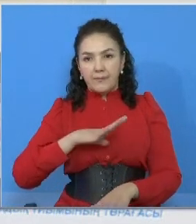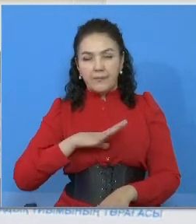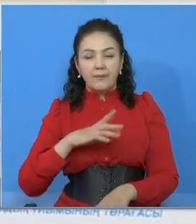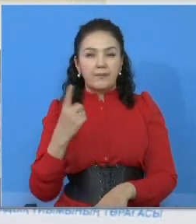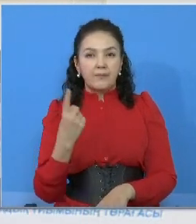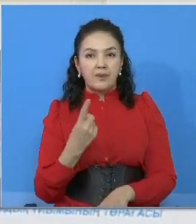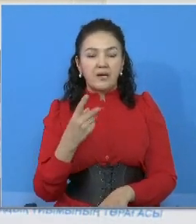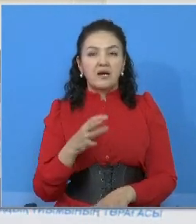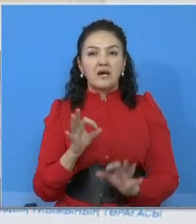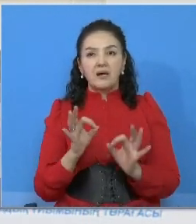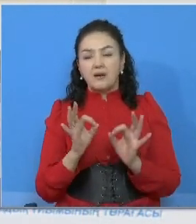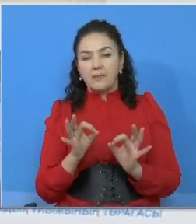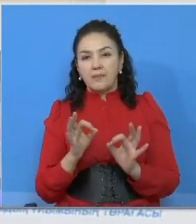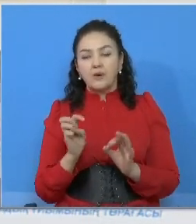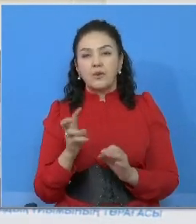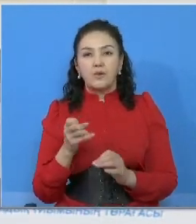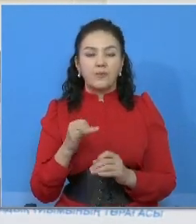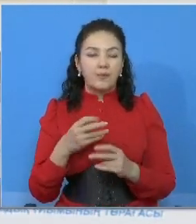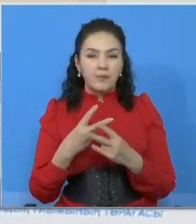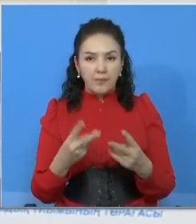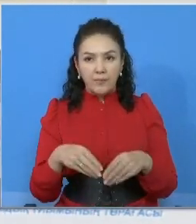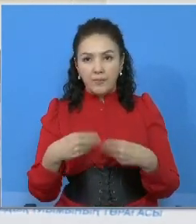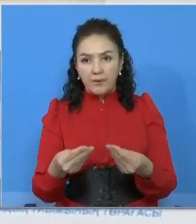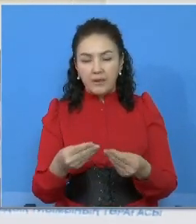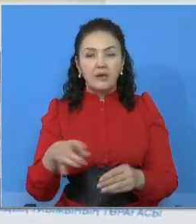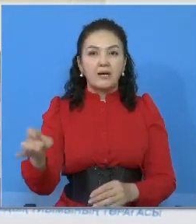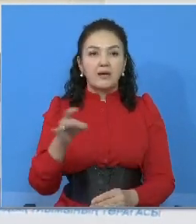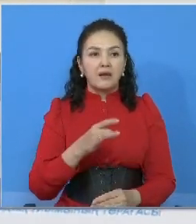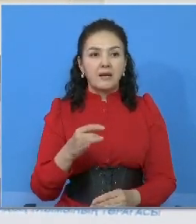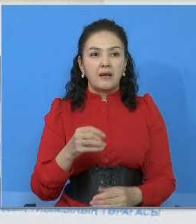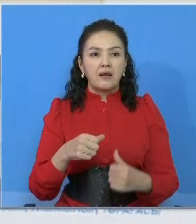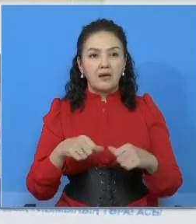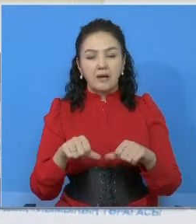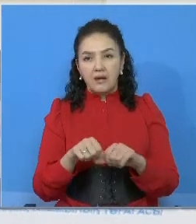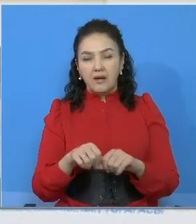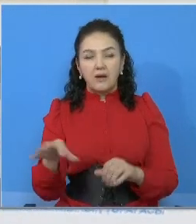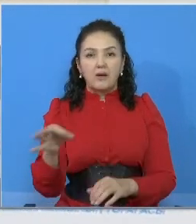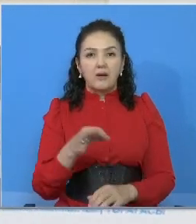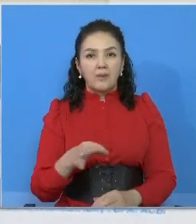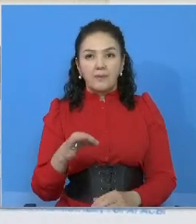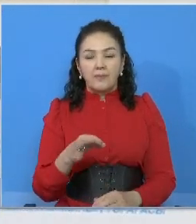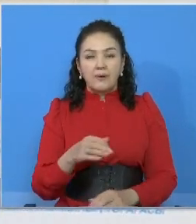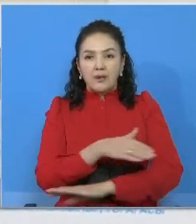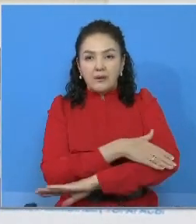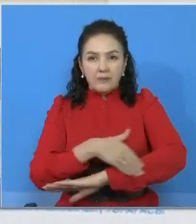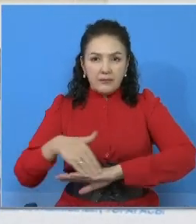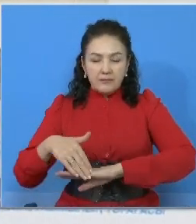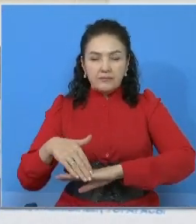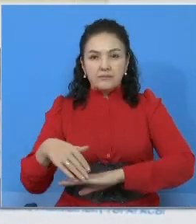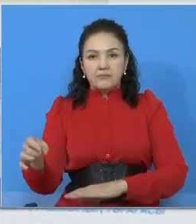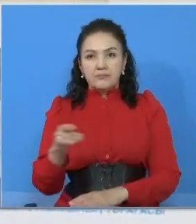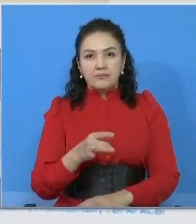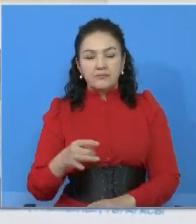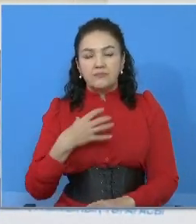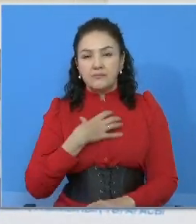бір нақты құзыреттілік берілді. Ал республикалық ономастика комиссиясына мына облыс орталықтарының көшелері мен